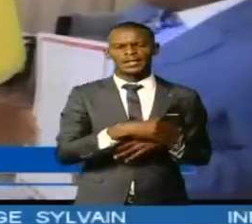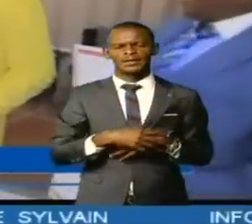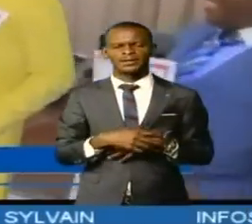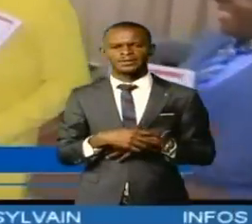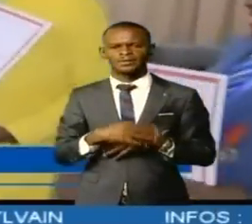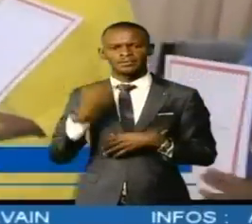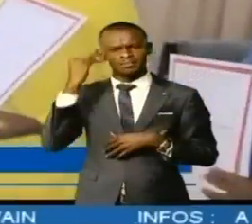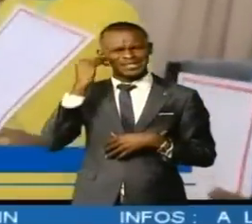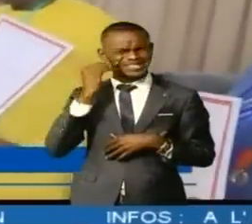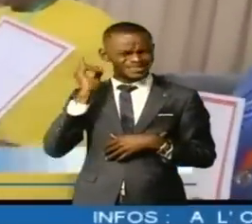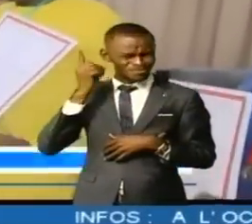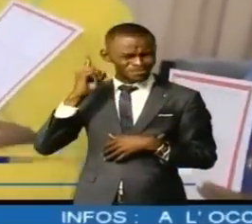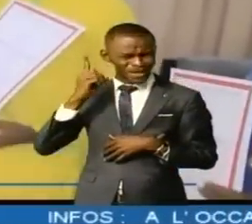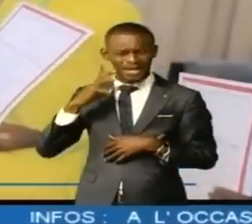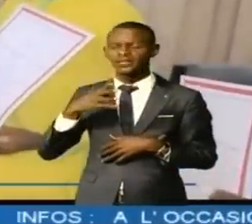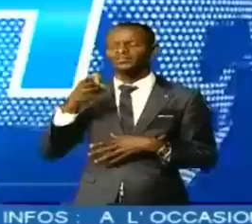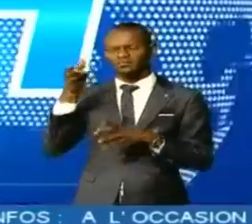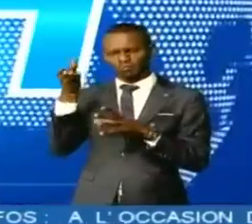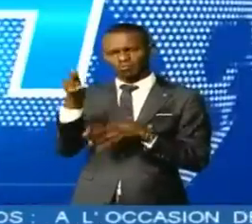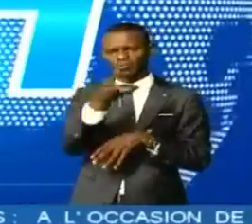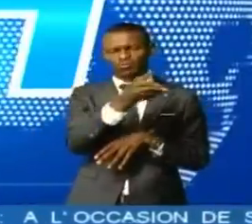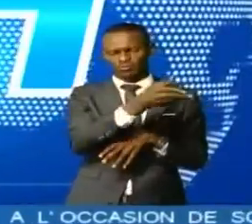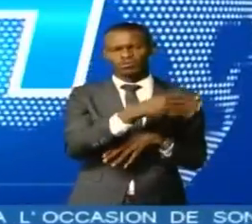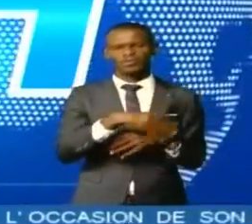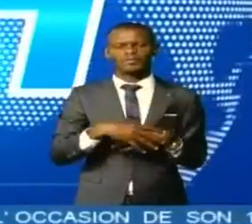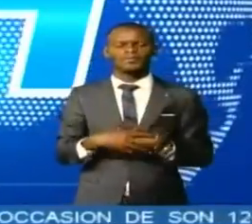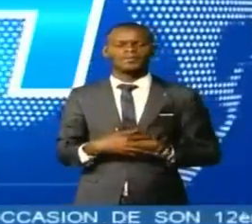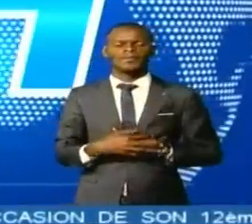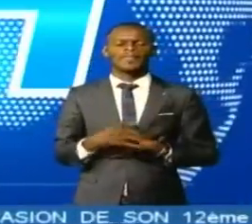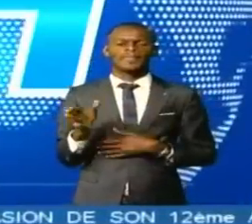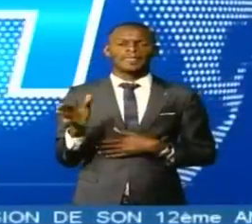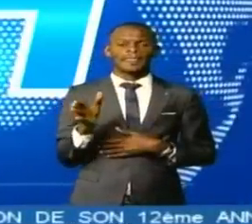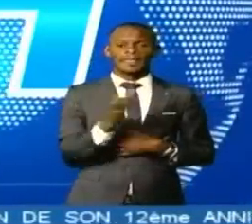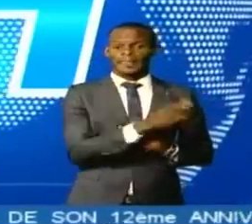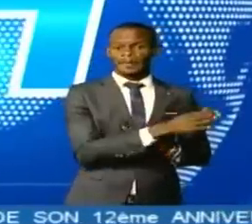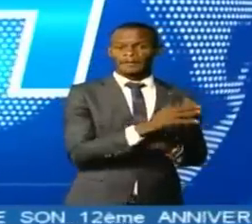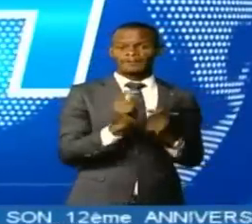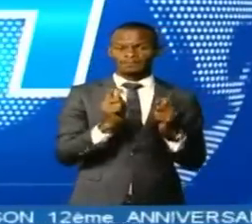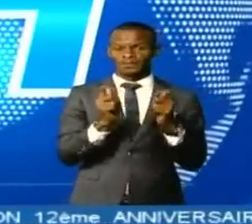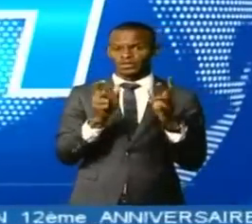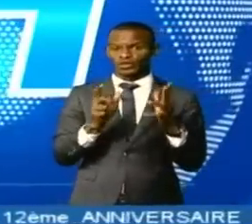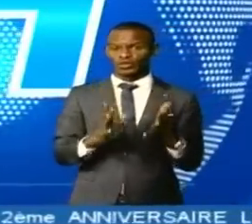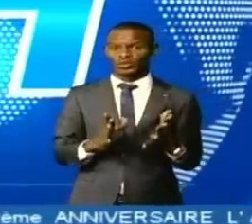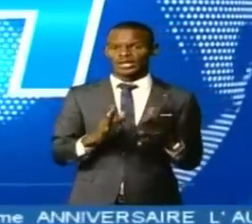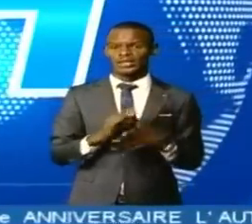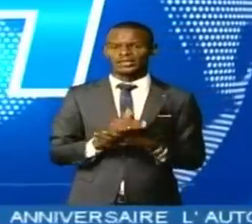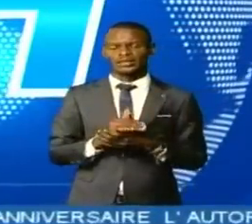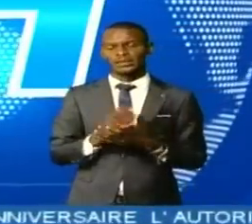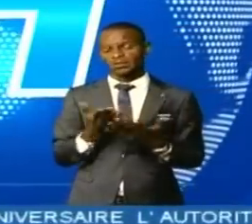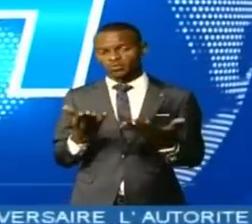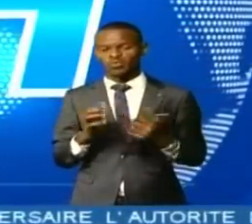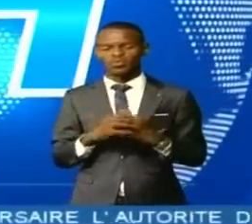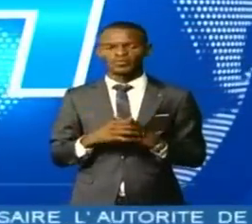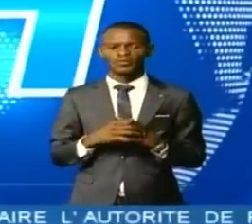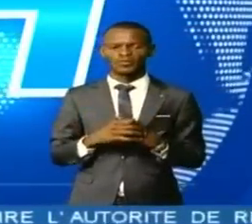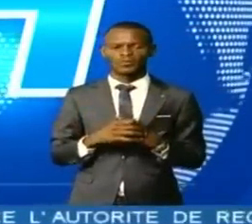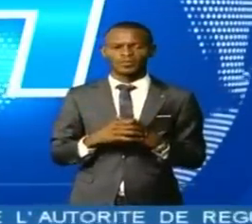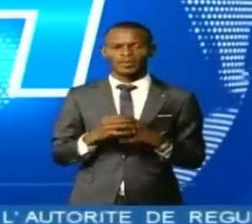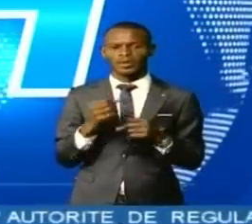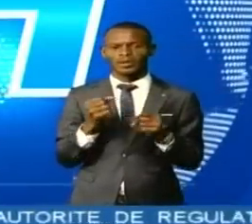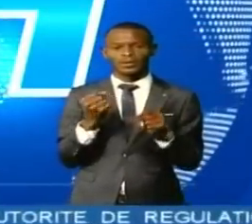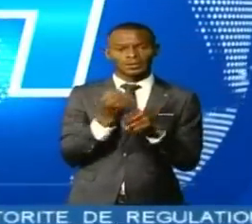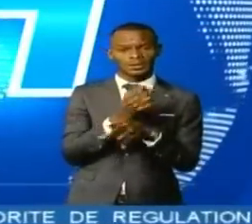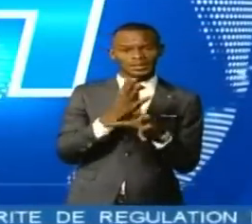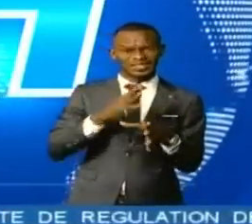Théophile Bemba et Yvon Mwengwe. Les journalistes et agents membres du corps des métiers œuvrant dans les domaines